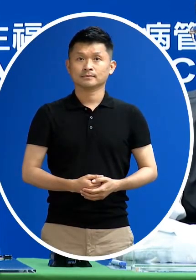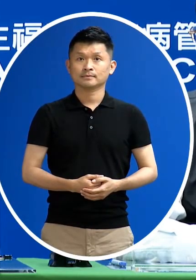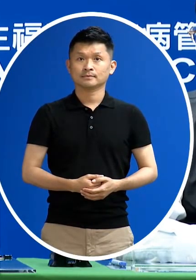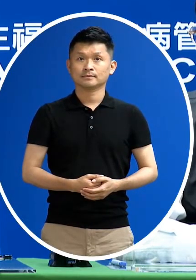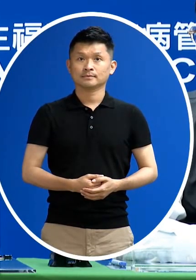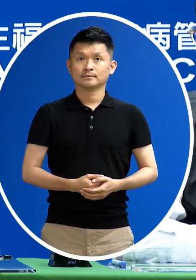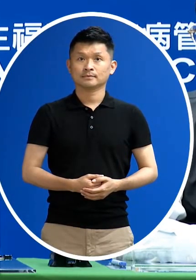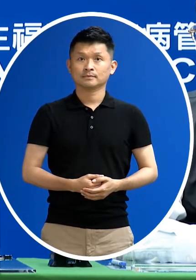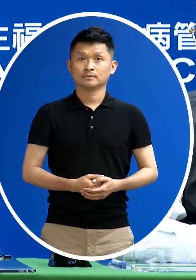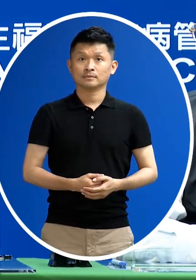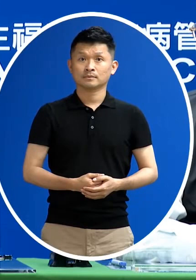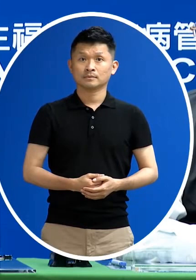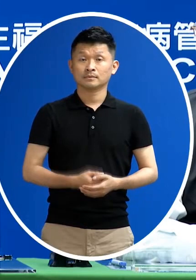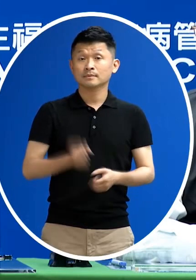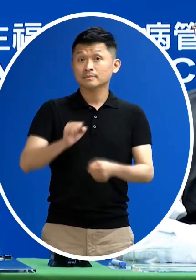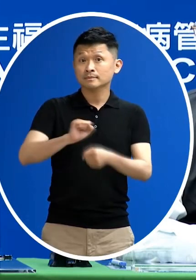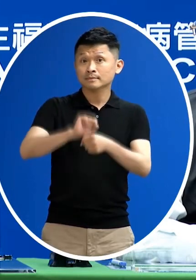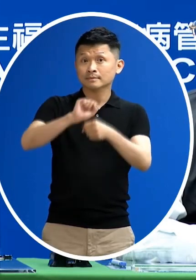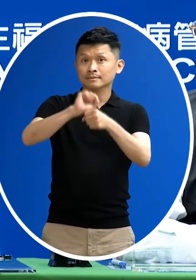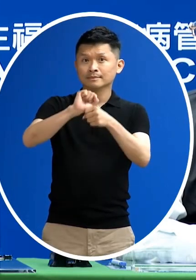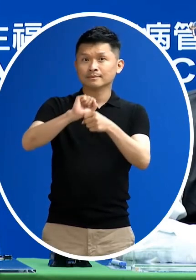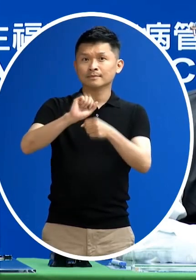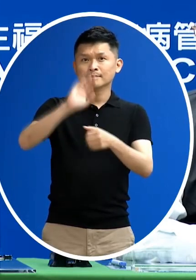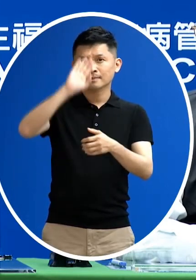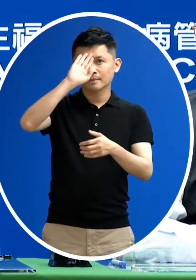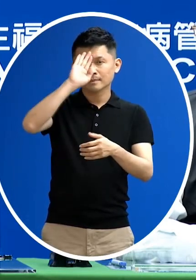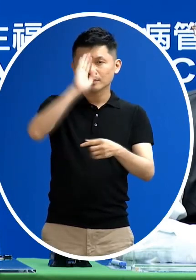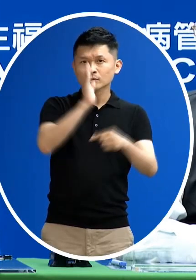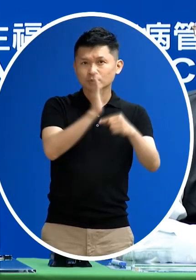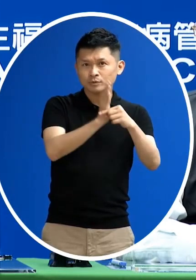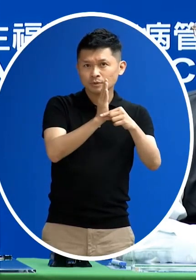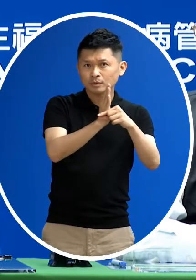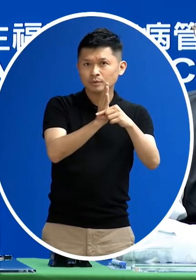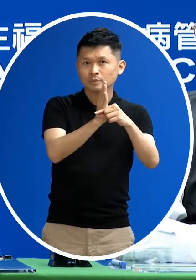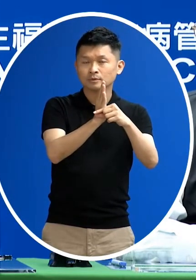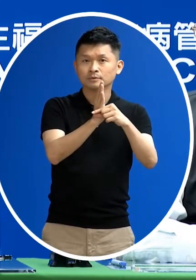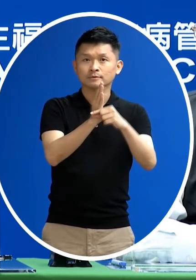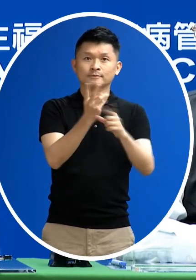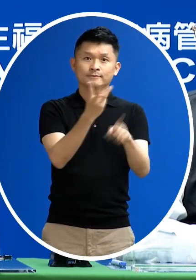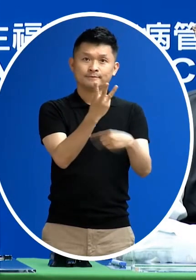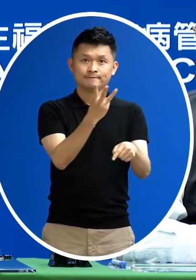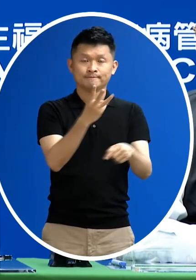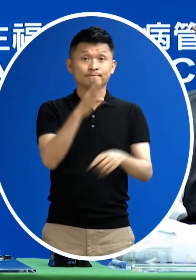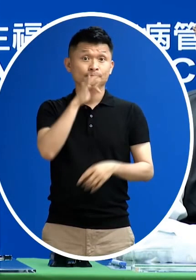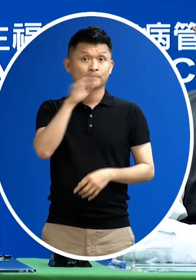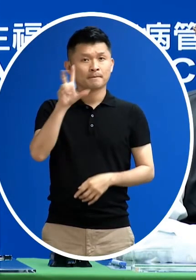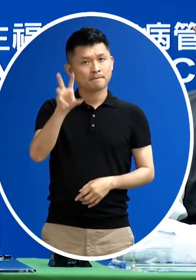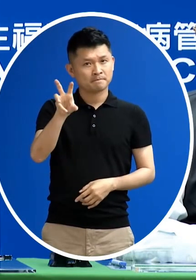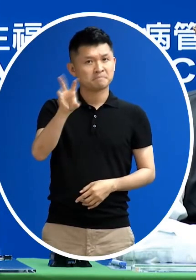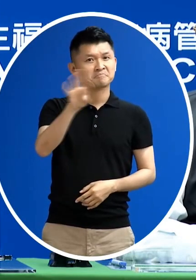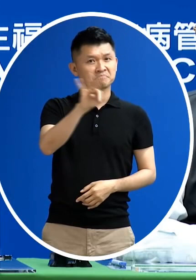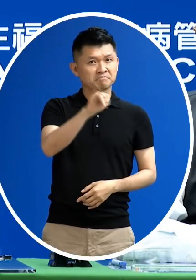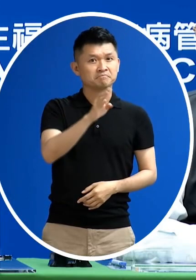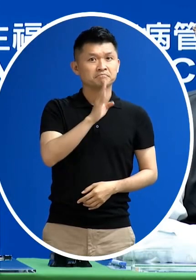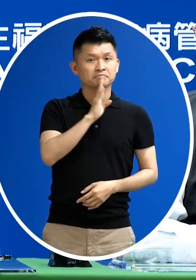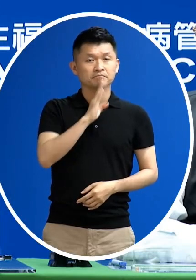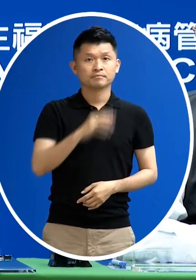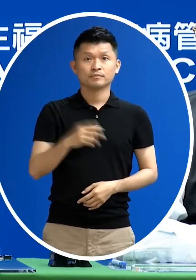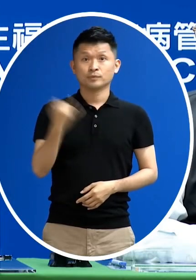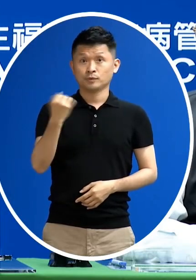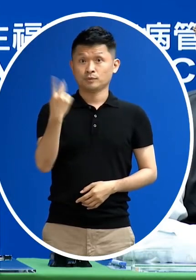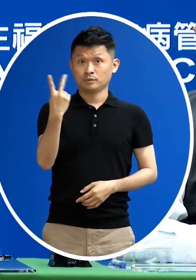位哈，这中重增加的那个哈都是中度哈，那年龄都是80几岁，